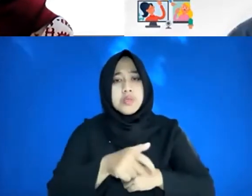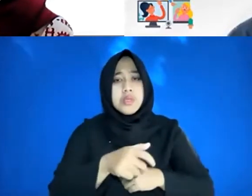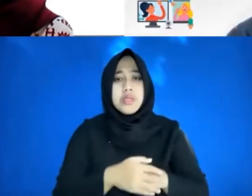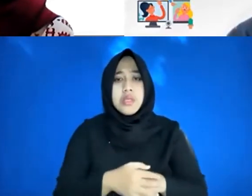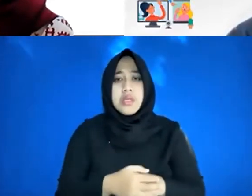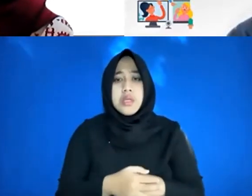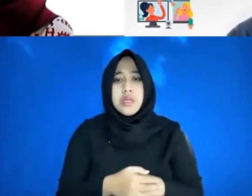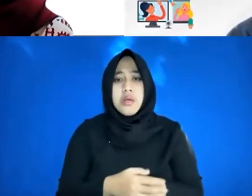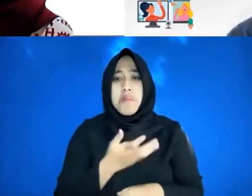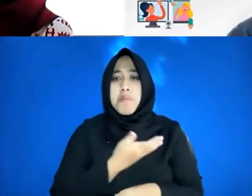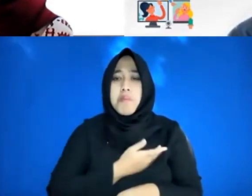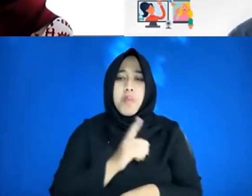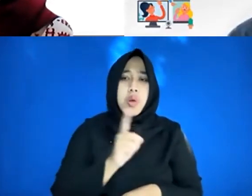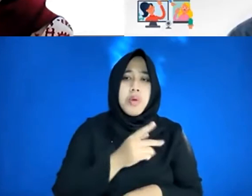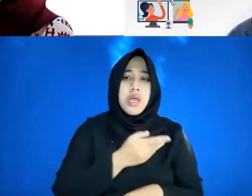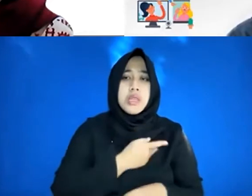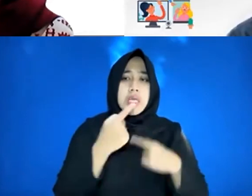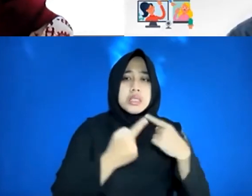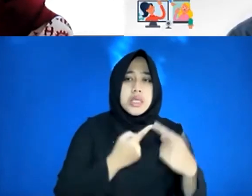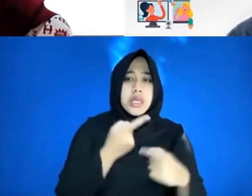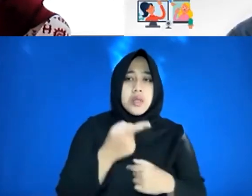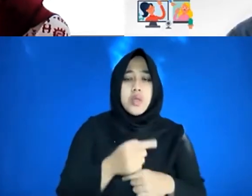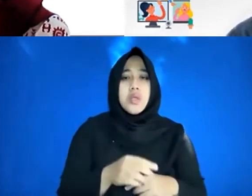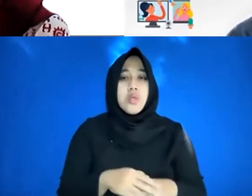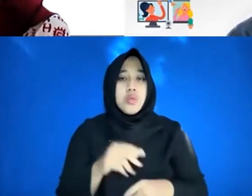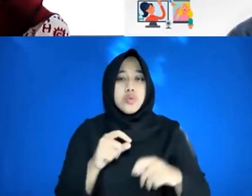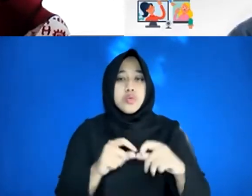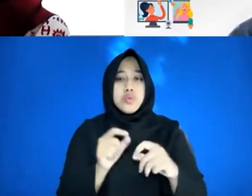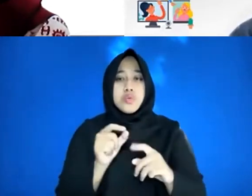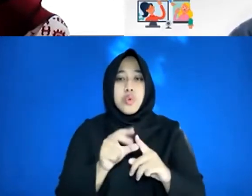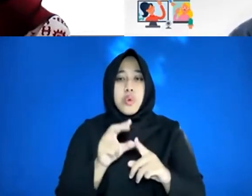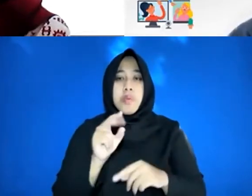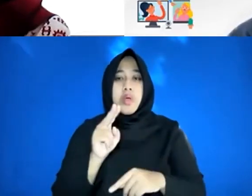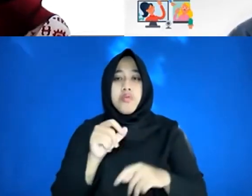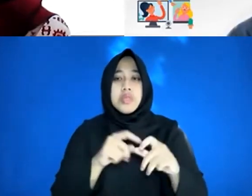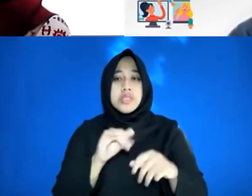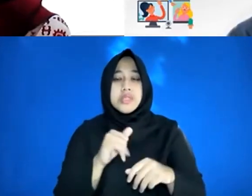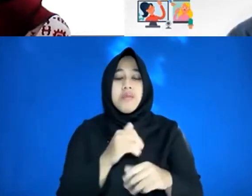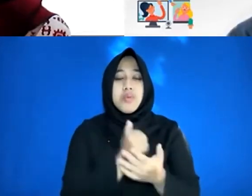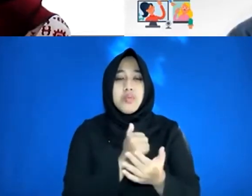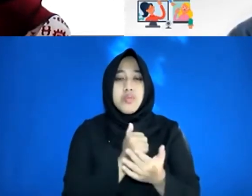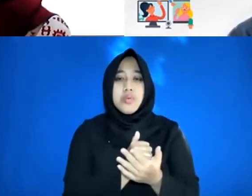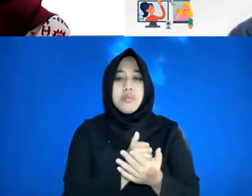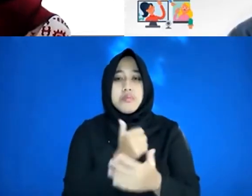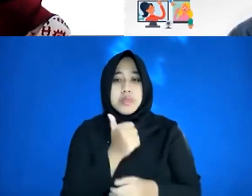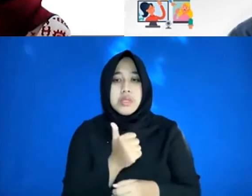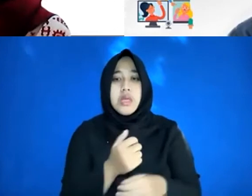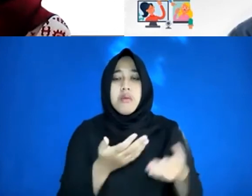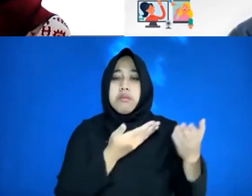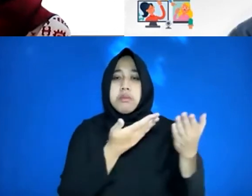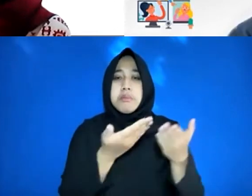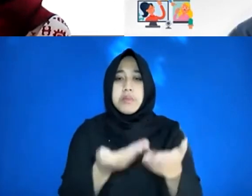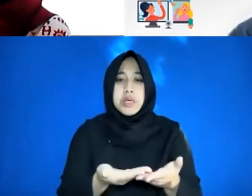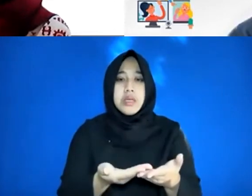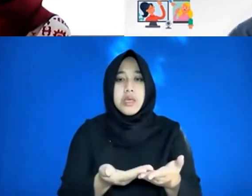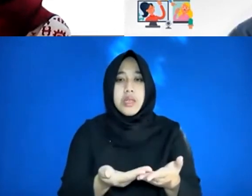terus mau kemana kita mau sharingnya ke supervisor lah tempatnya. Bagi memang bisa memberikan bentuk self